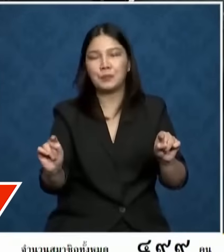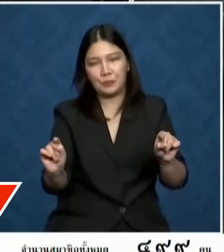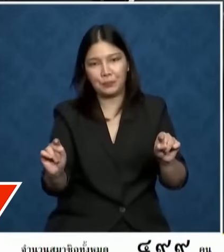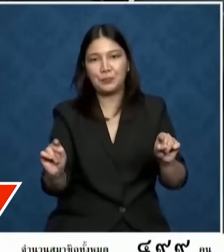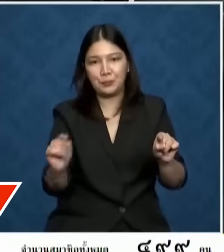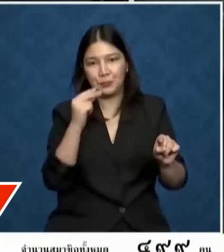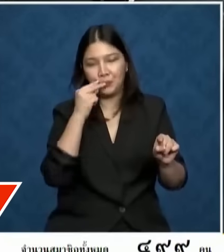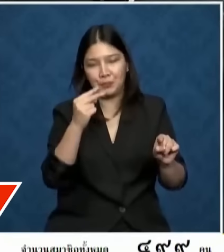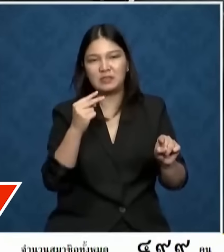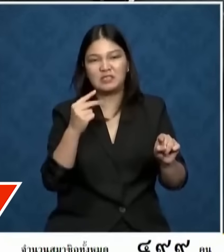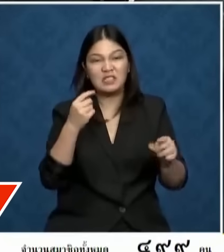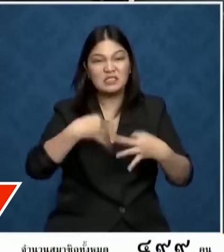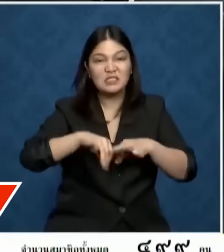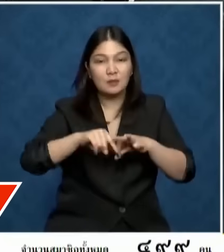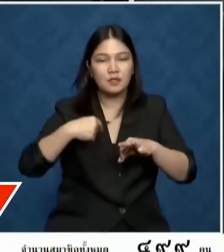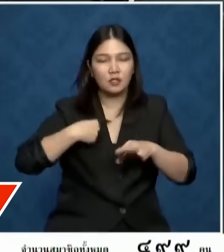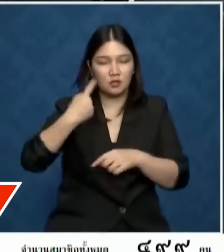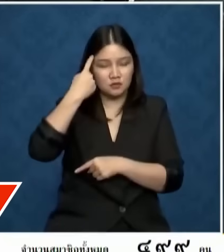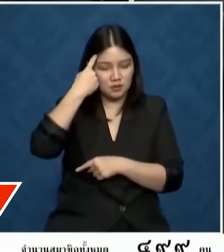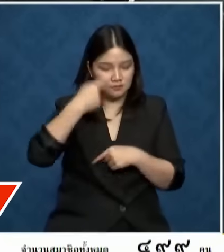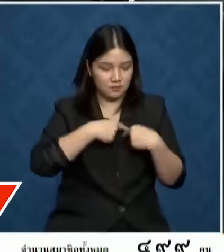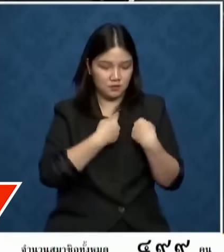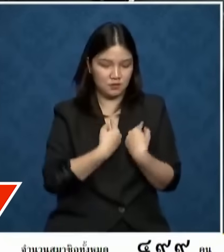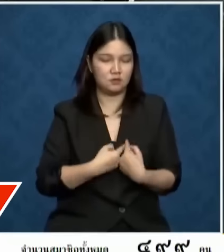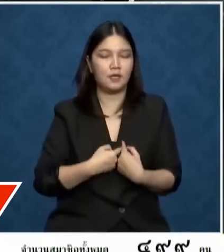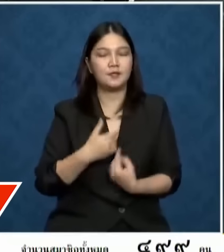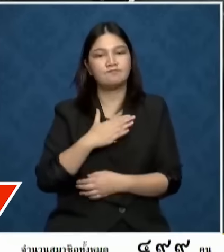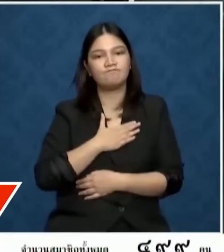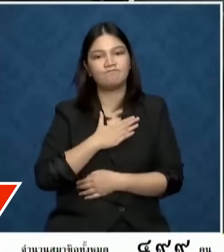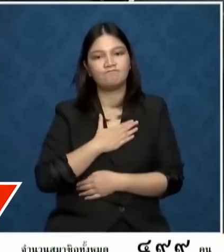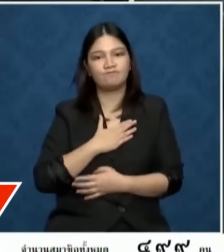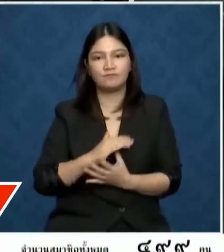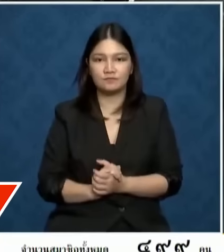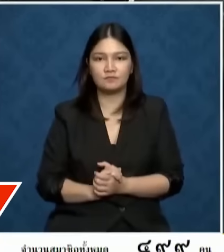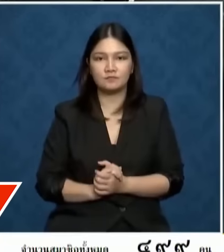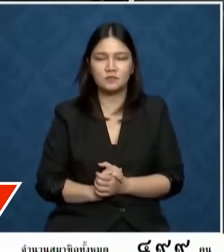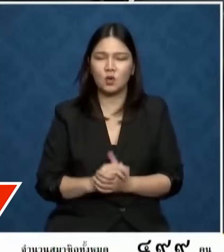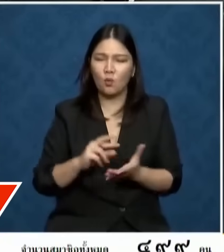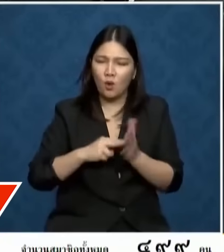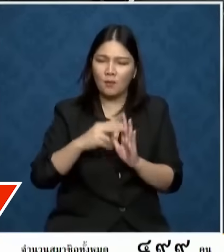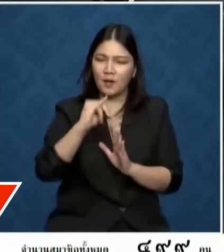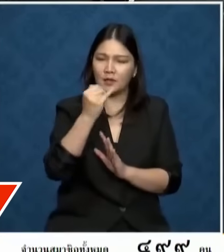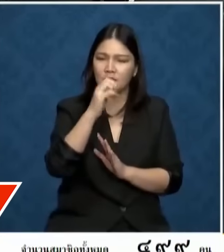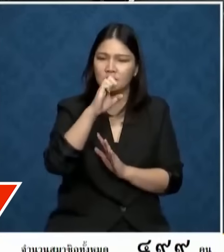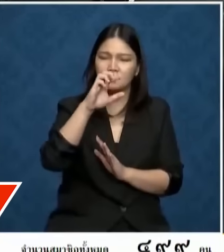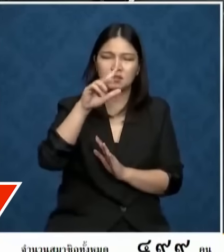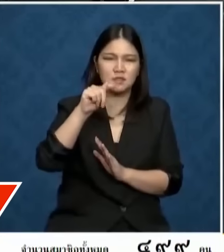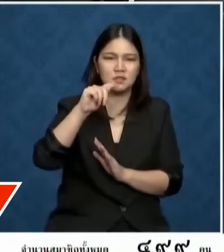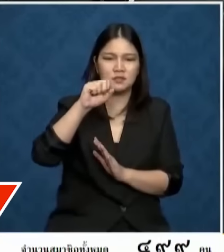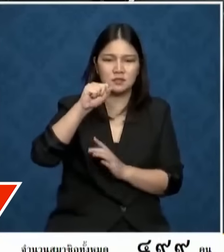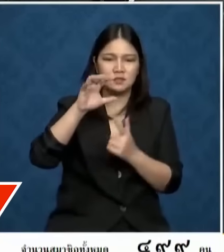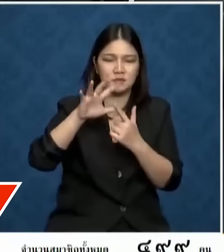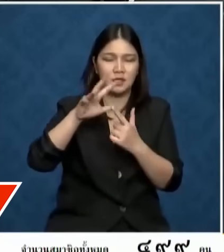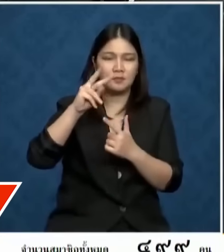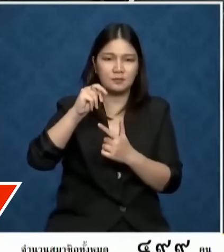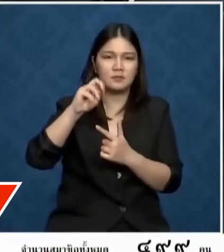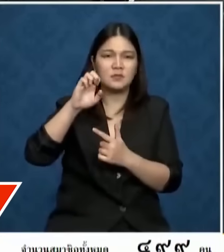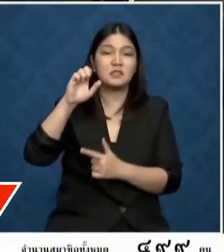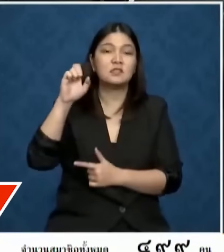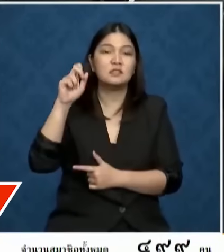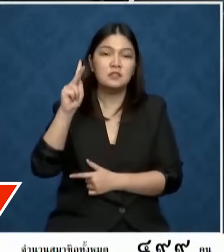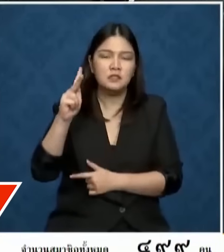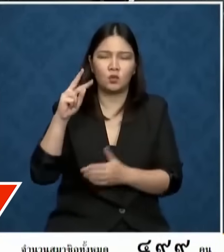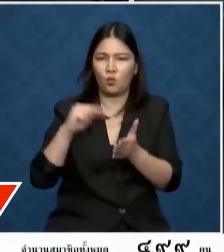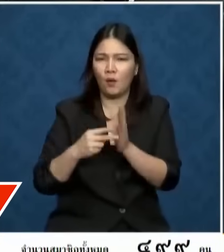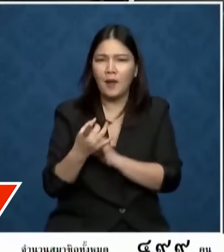สำคัญที่จิตสำนึกด้วยครับท่านประธานจิตสำนึกที่ว่าคืออะไรครับท่านประธานผมยกตัวอย่างง่ายๆครับกรณีที่